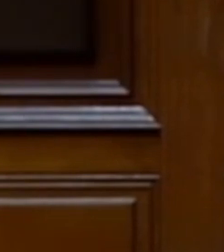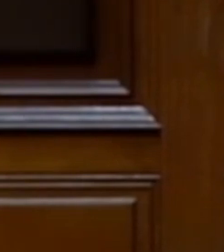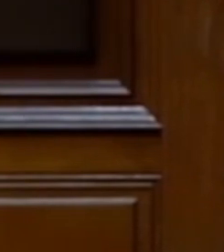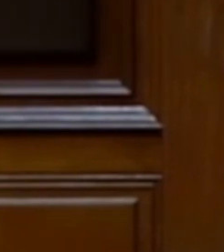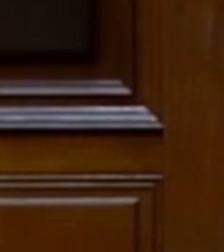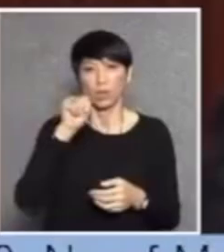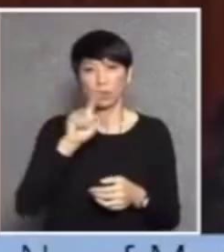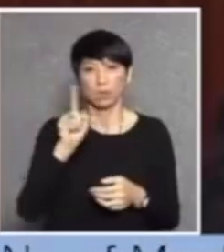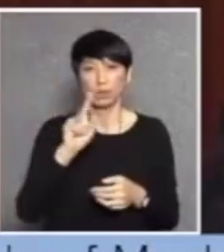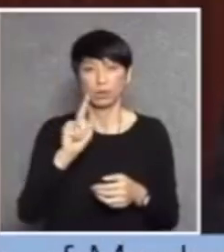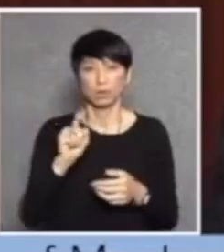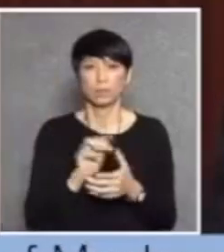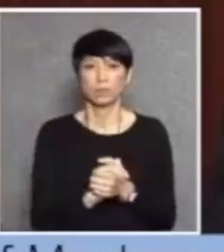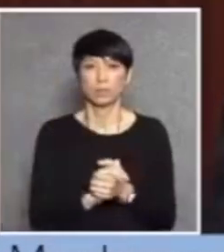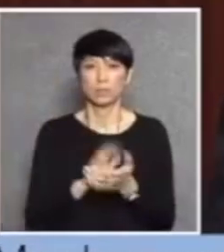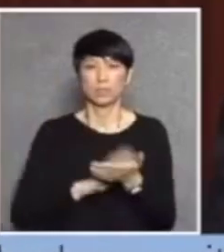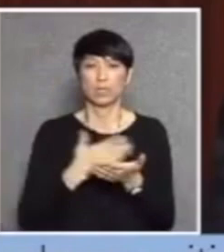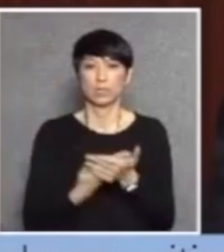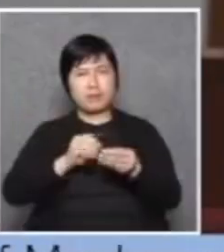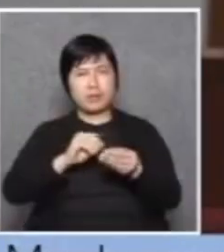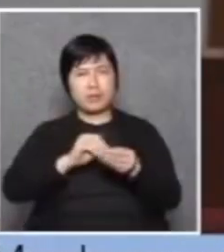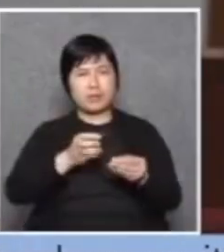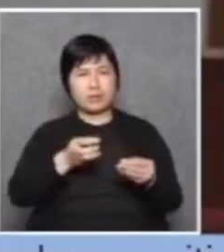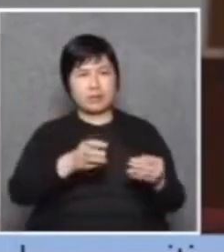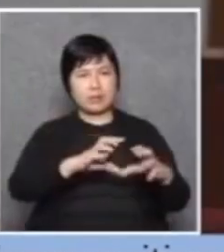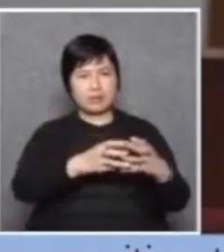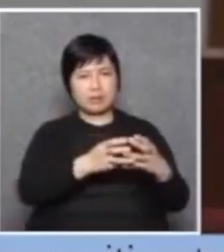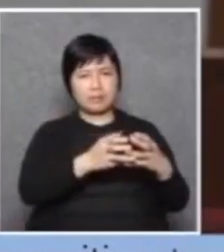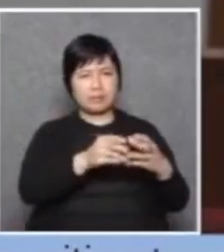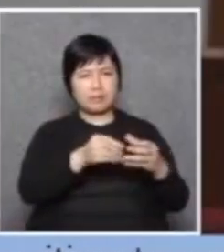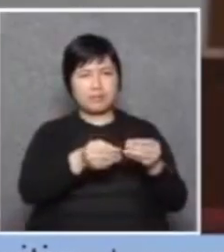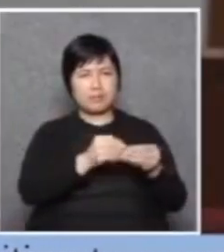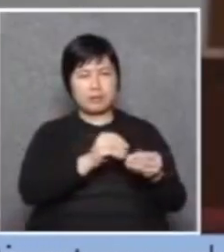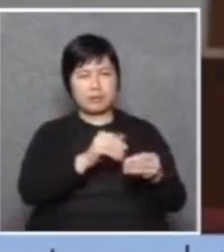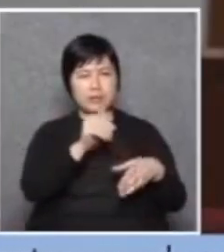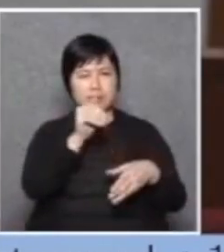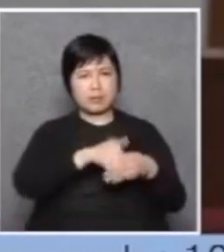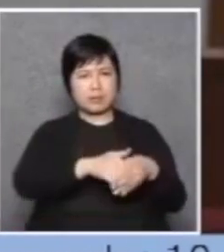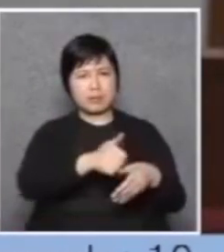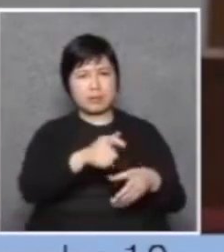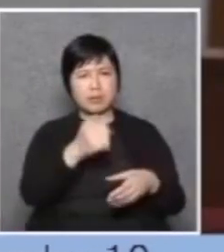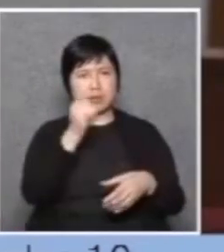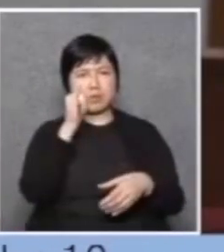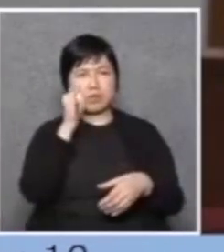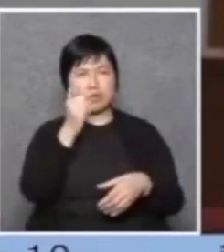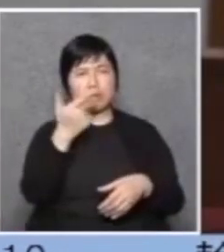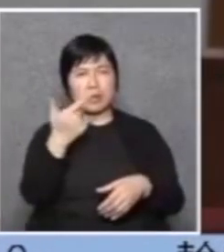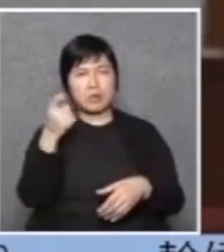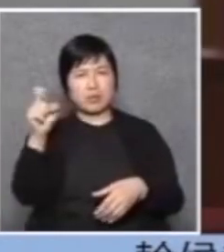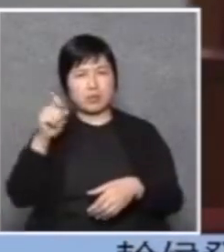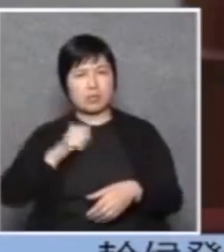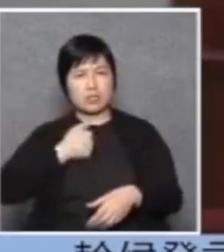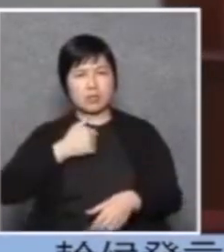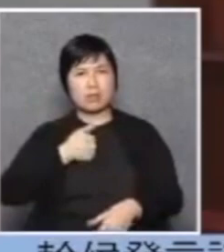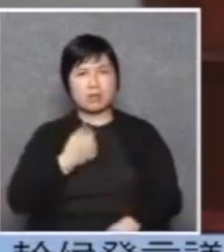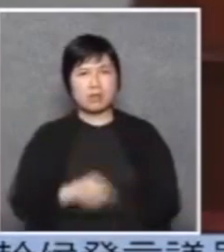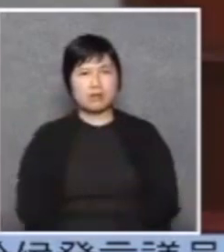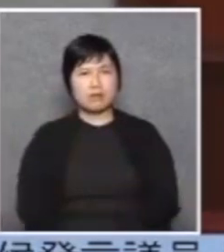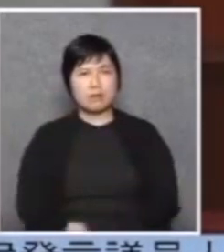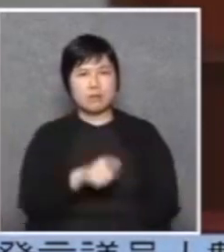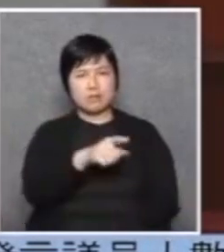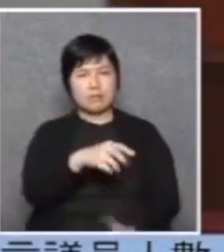曾荫权、梁振英，严厉批判他们所代表的行政主导专权政